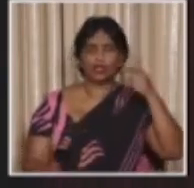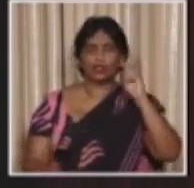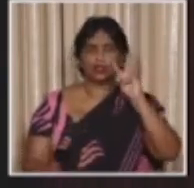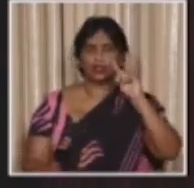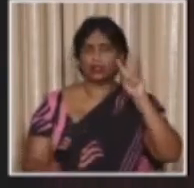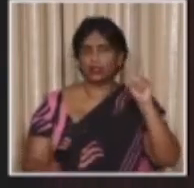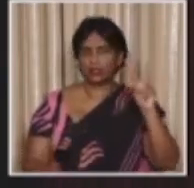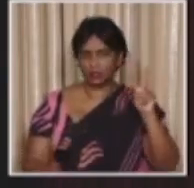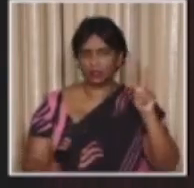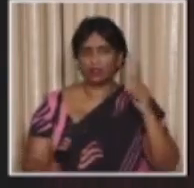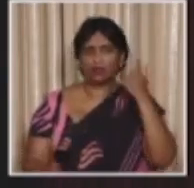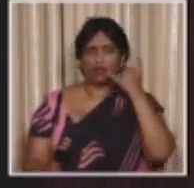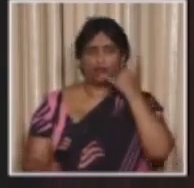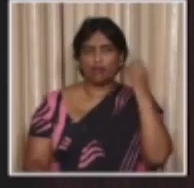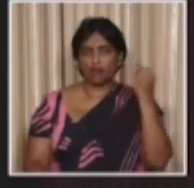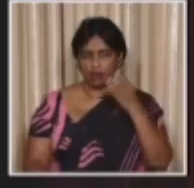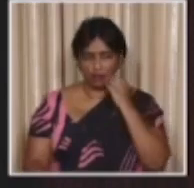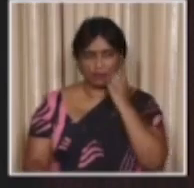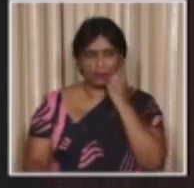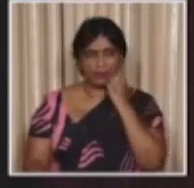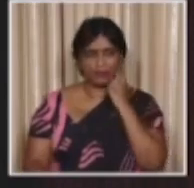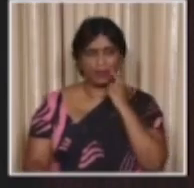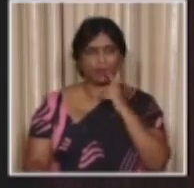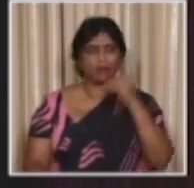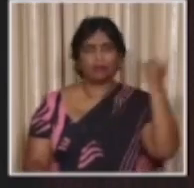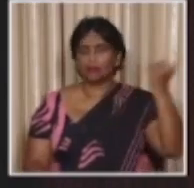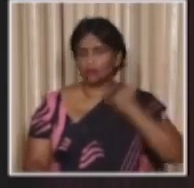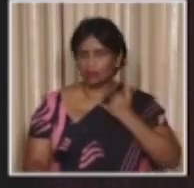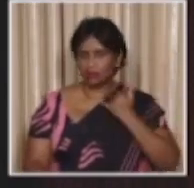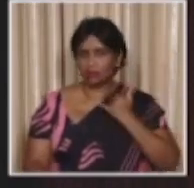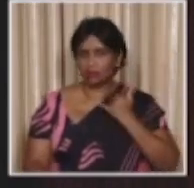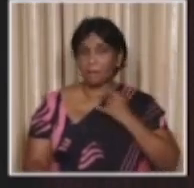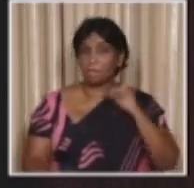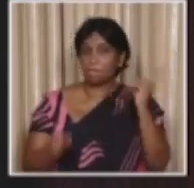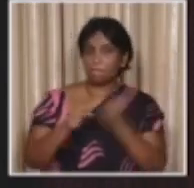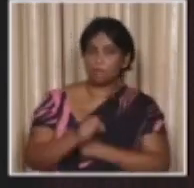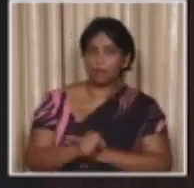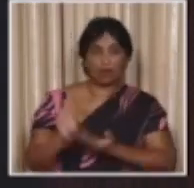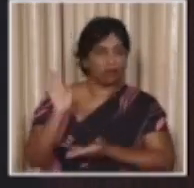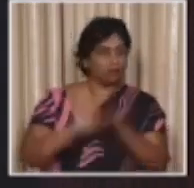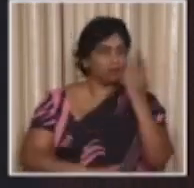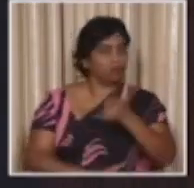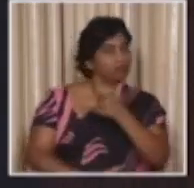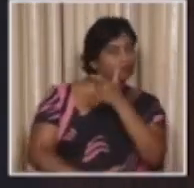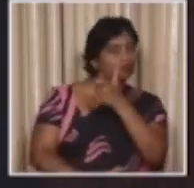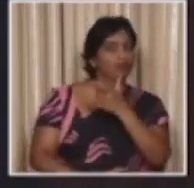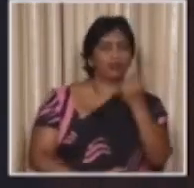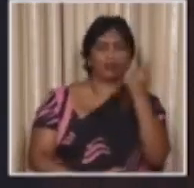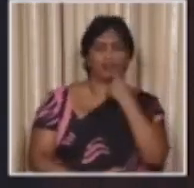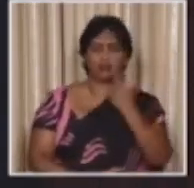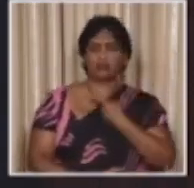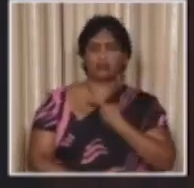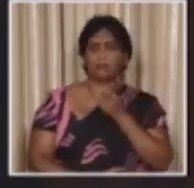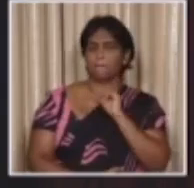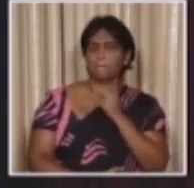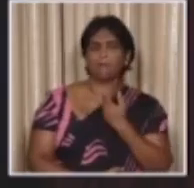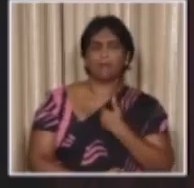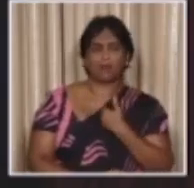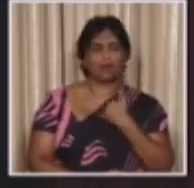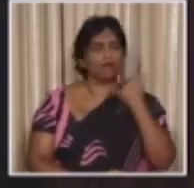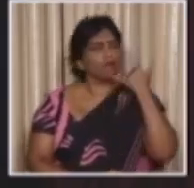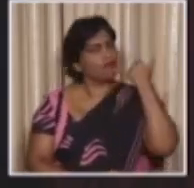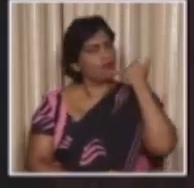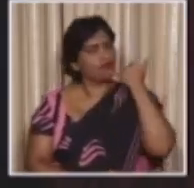0.76 1.32 කියන දුරකථන අංකෙන් කතා කරලා මේ මරණවා එළියට බහින්න එපා වෙඩි තියනවා කියලා මට තර්ජනය කරමින් සහ මගේ